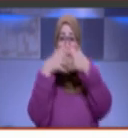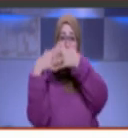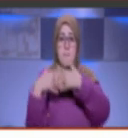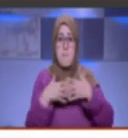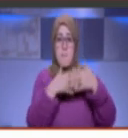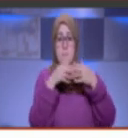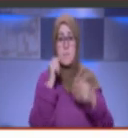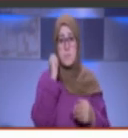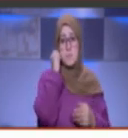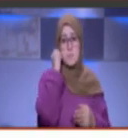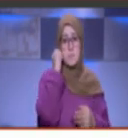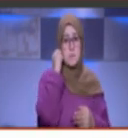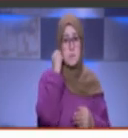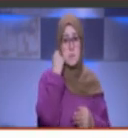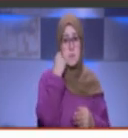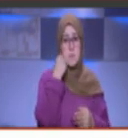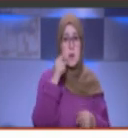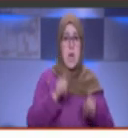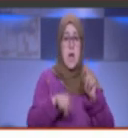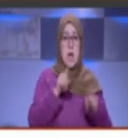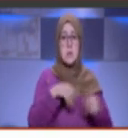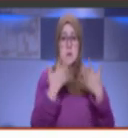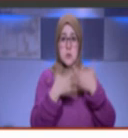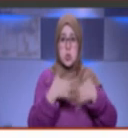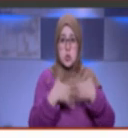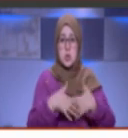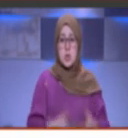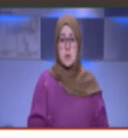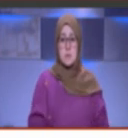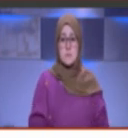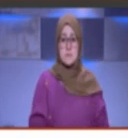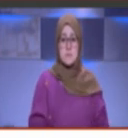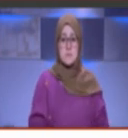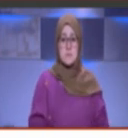فأحدى تلك الشركات كانت قد